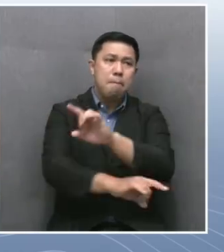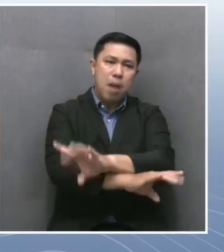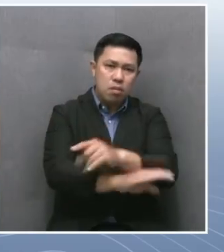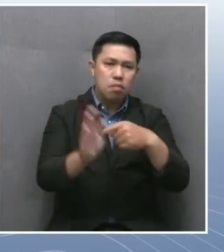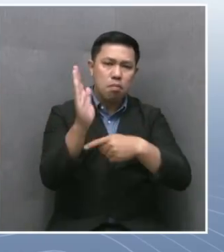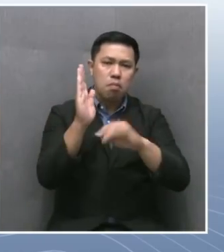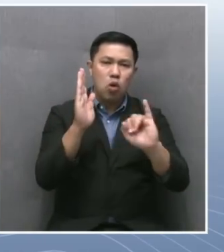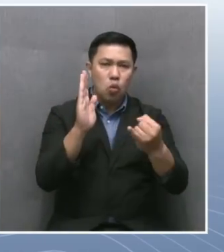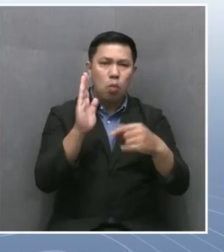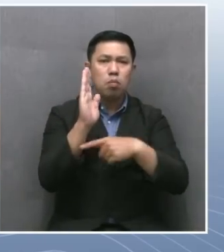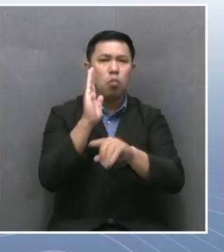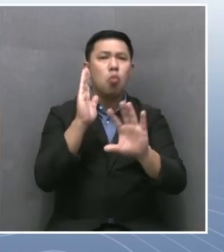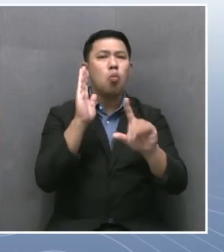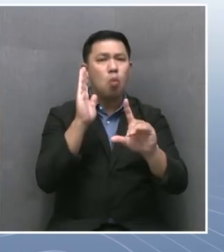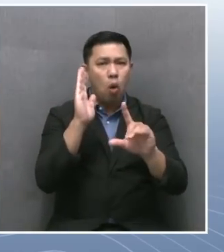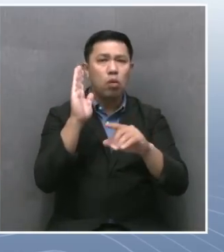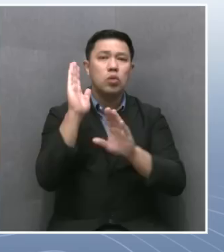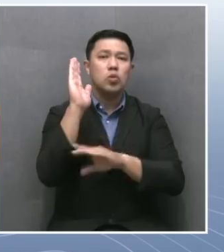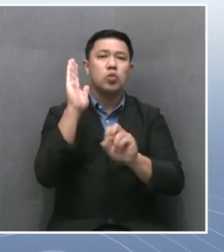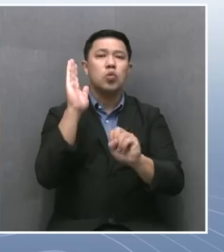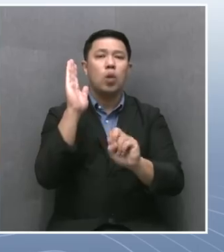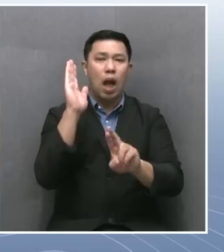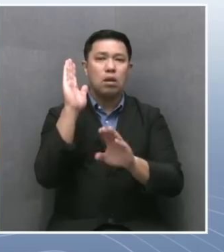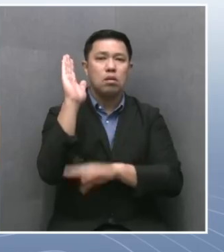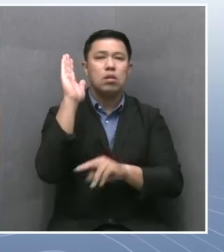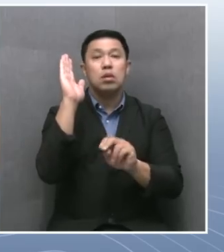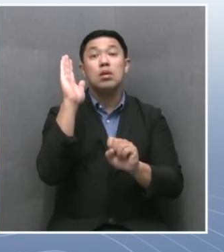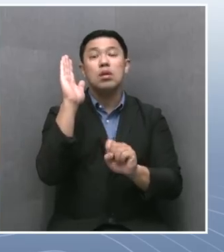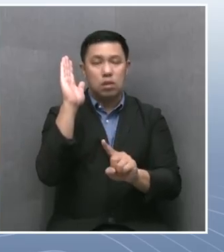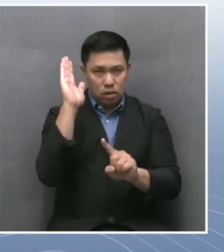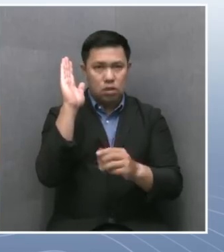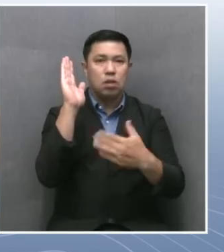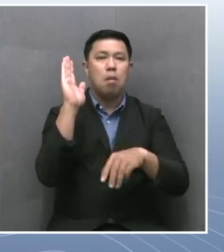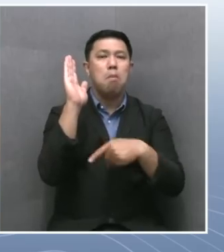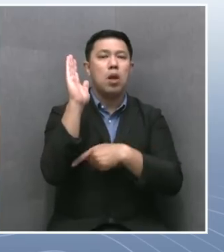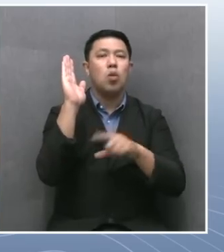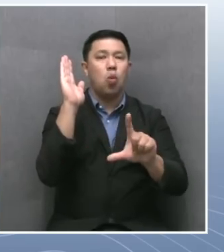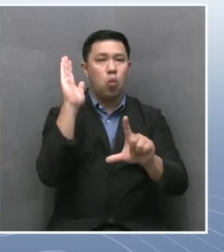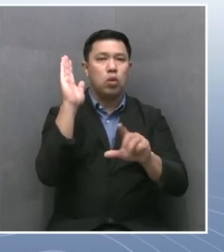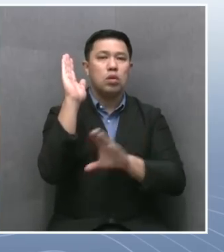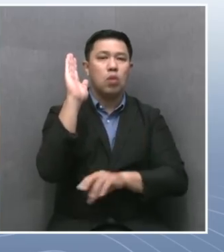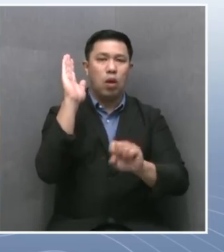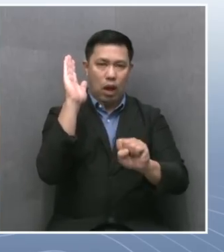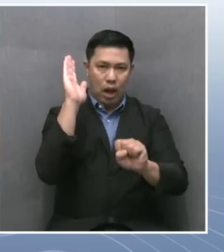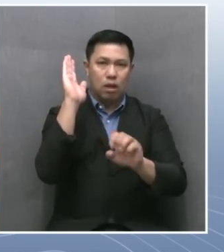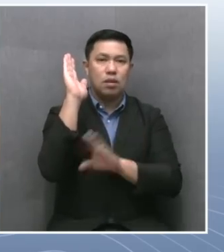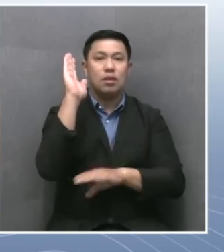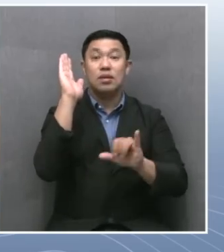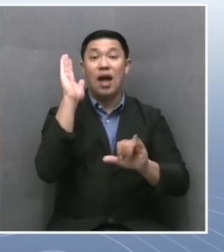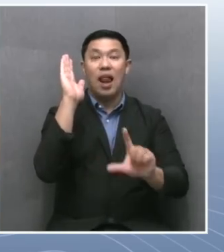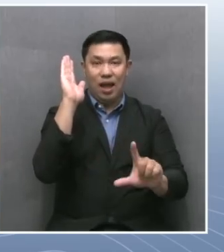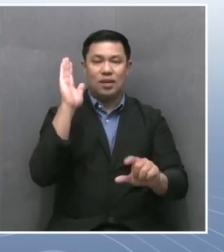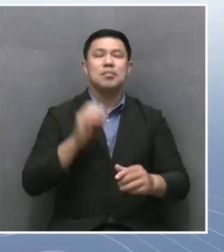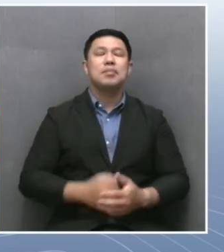คีรีขันธ์ชุมพรสุราษฎ์ธานีนครศรีธรรรมราชพัทลุงสงขลาและจังหวัดยะลาค่ะ